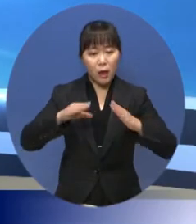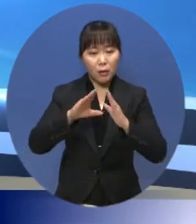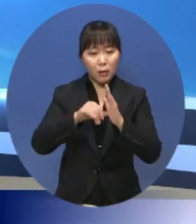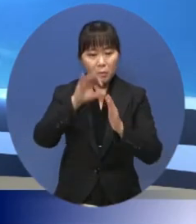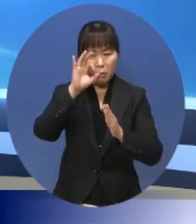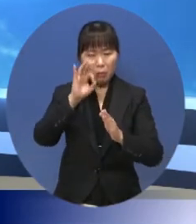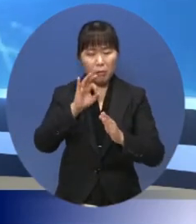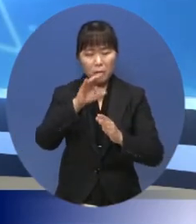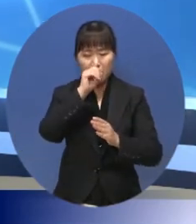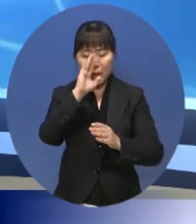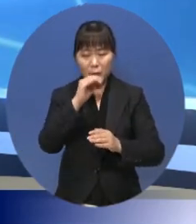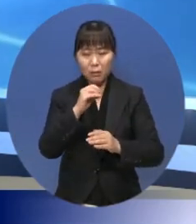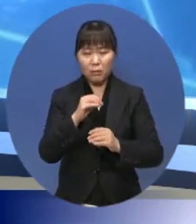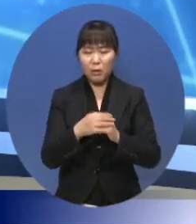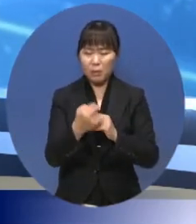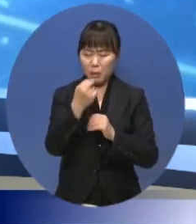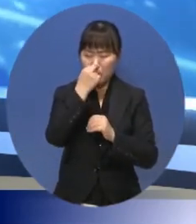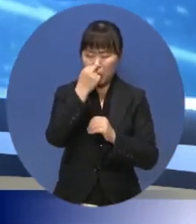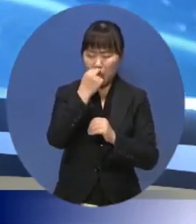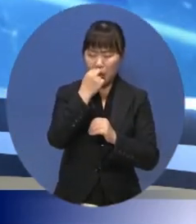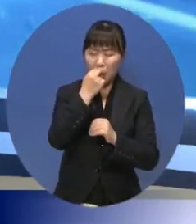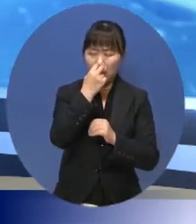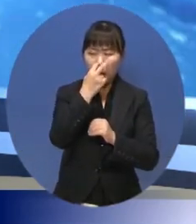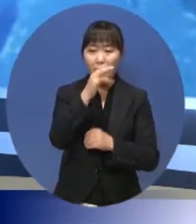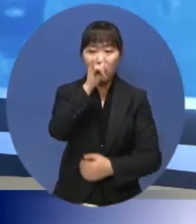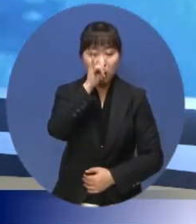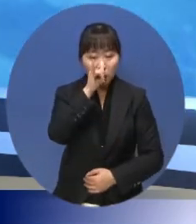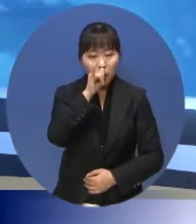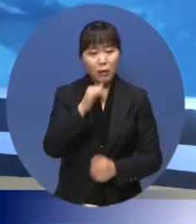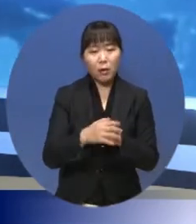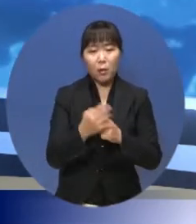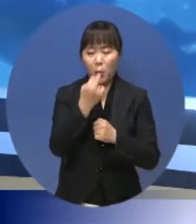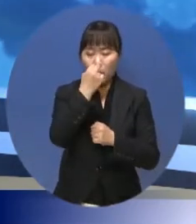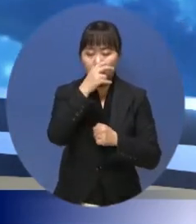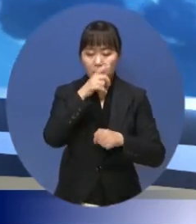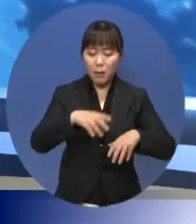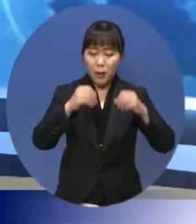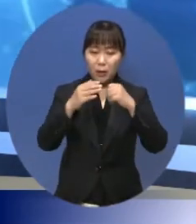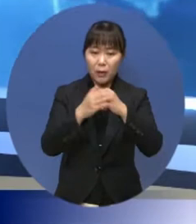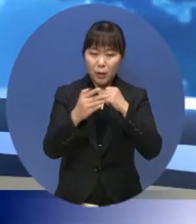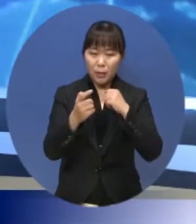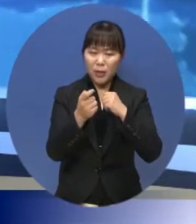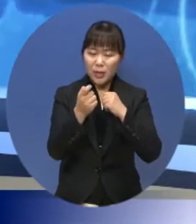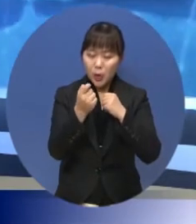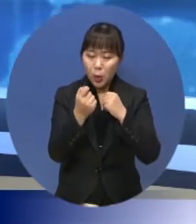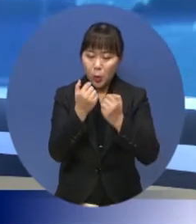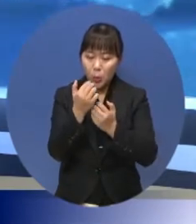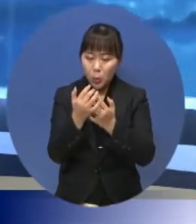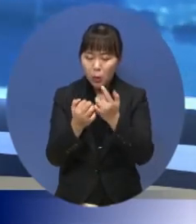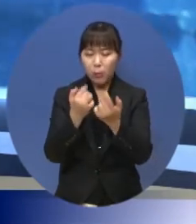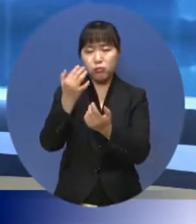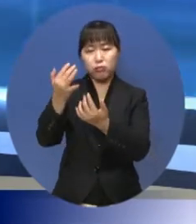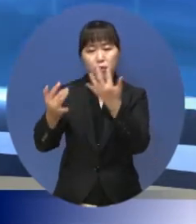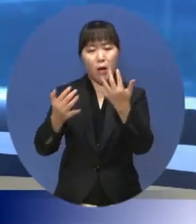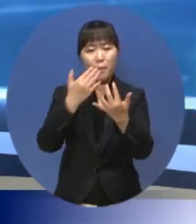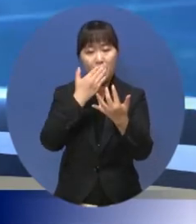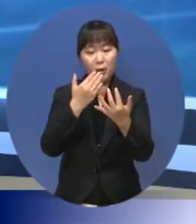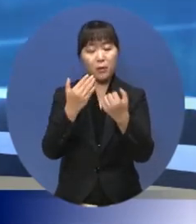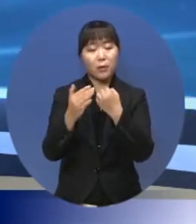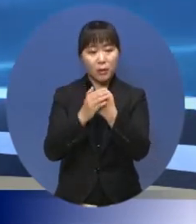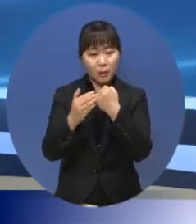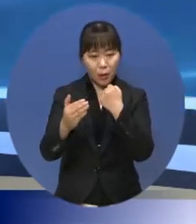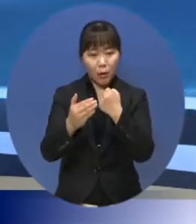찾아오는 불청객 미세먼지도 찾아왔는데요. 대기 또한 건조해서 작은 불씨가 큰 불로 번질 수 있는